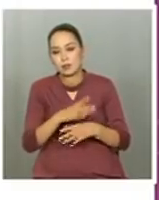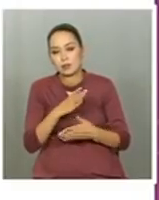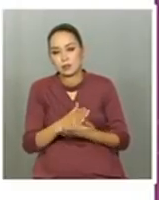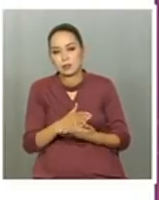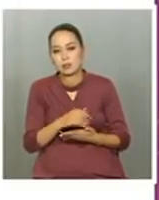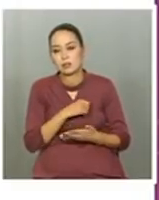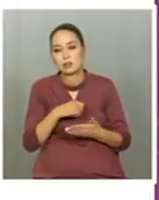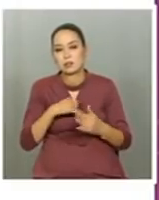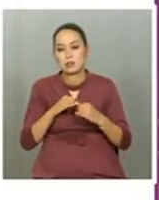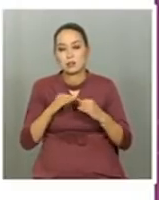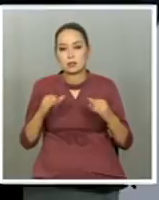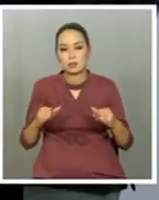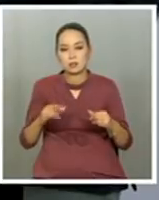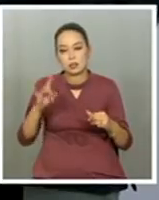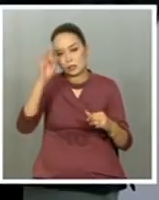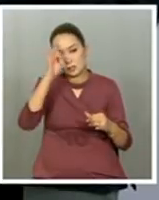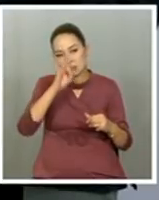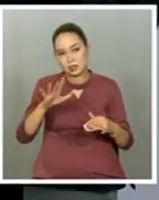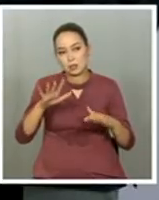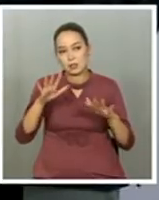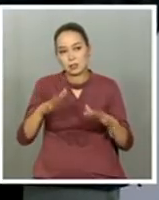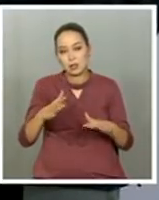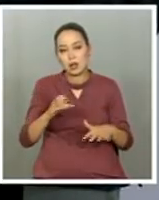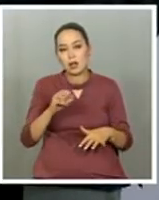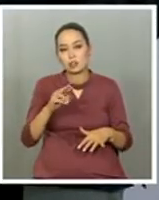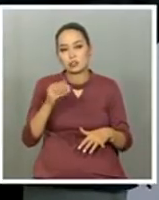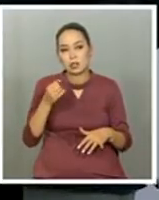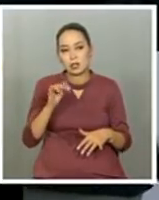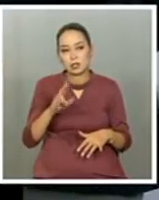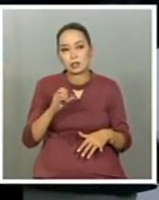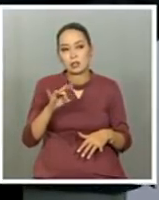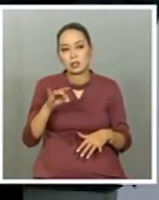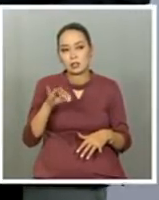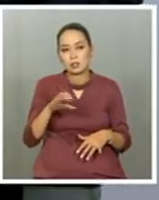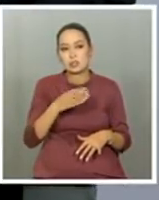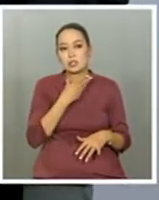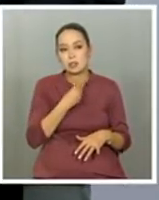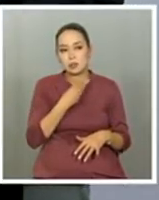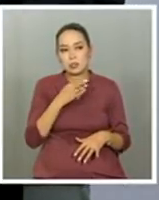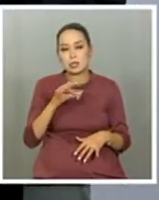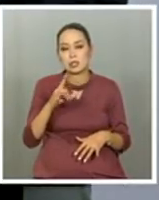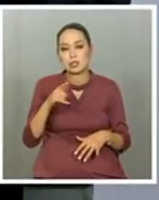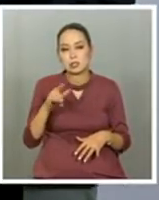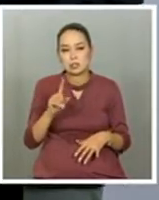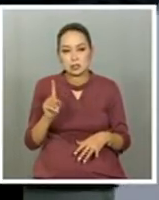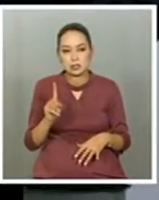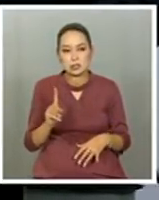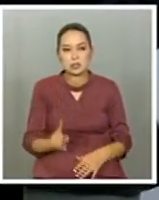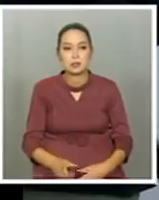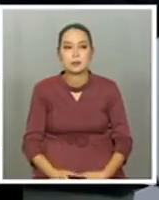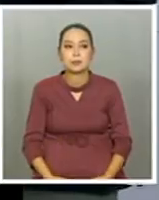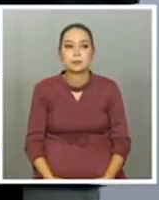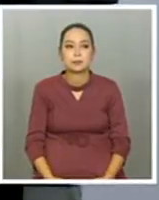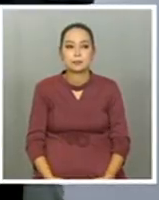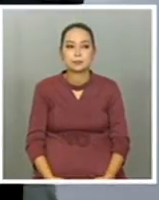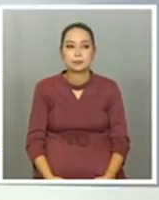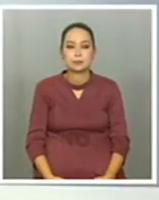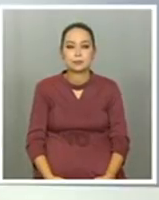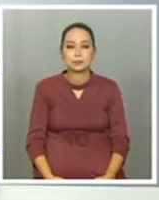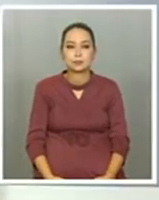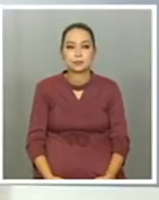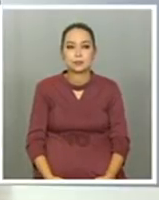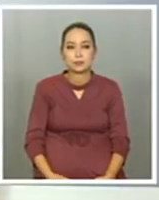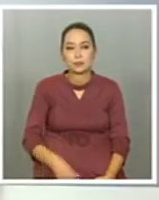таралған, ең танымалдары Ақжайық, Ертіс орманы, Семей орманы, Ырғыз Торғай. Бұл жерде біз